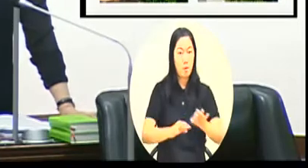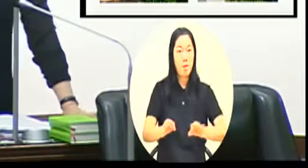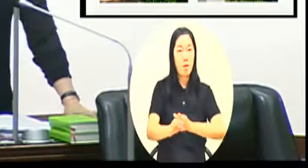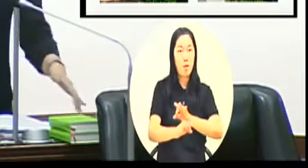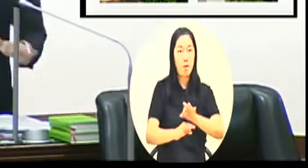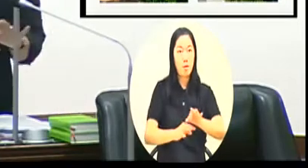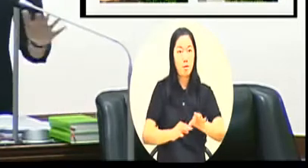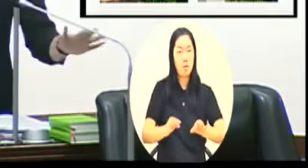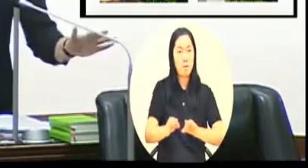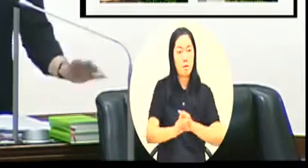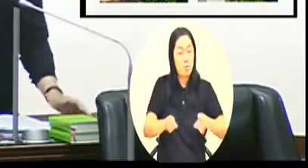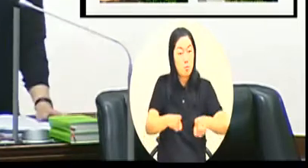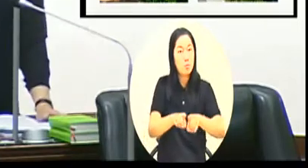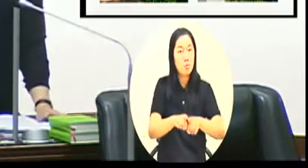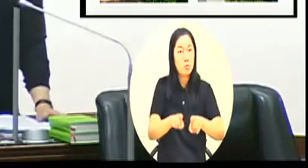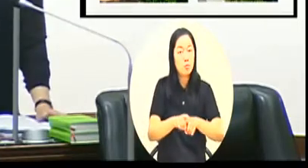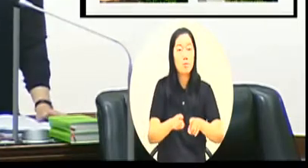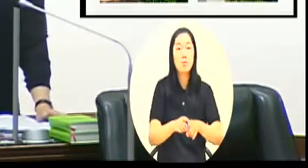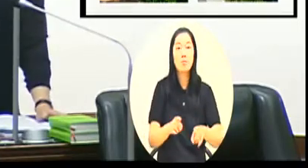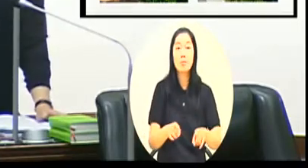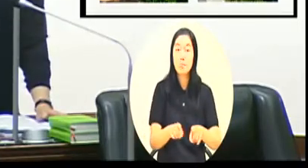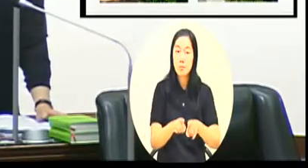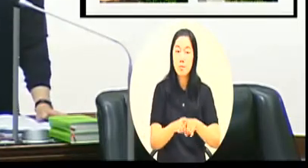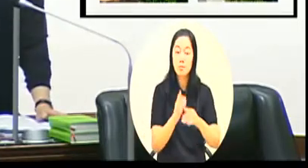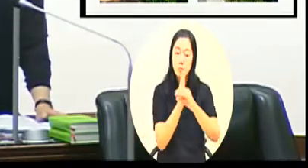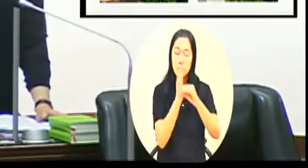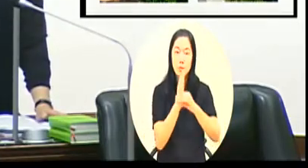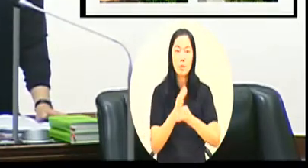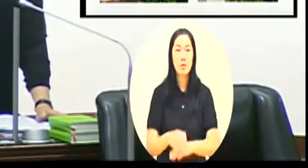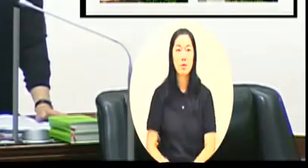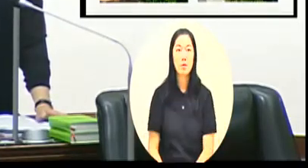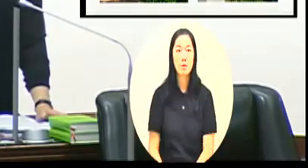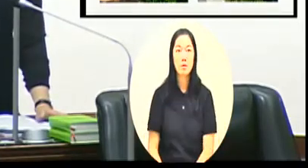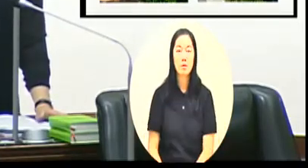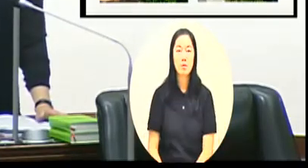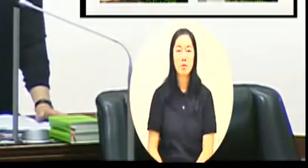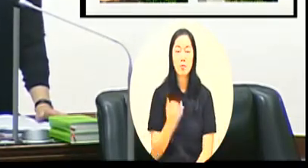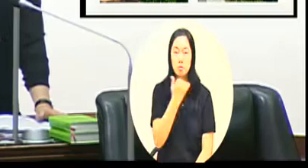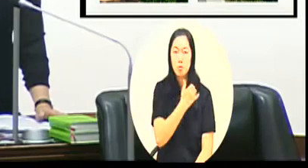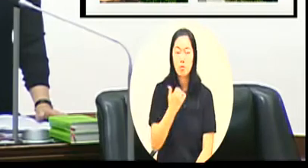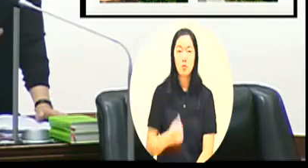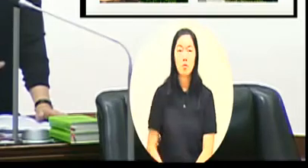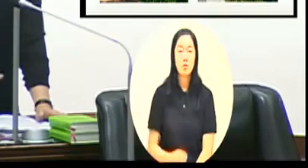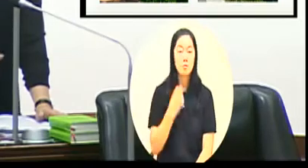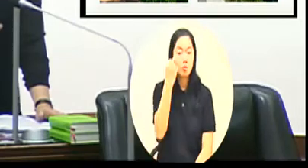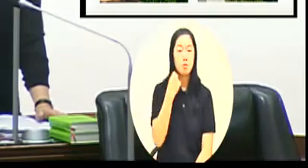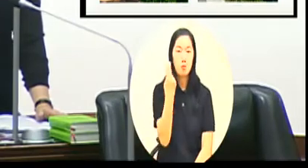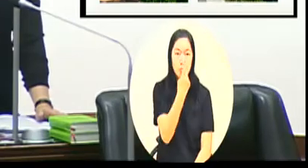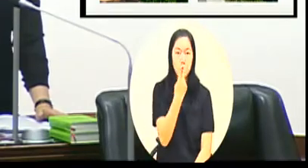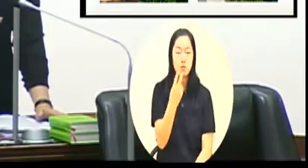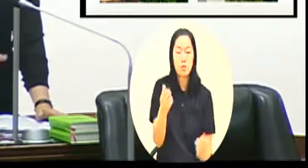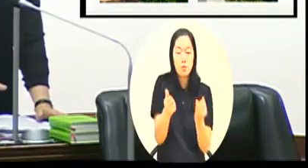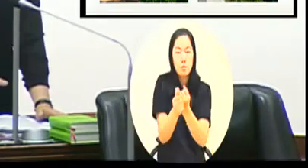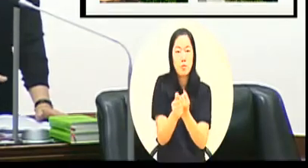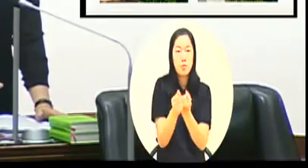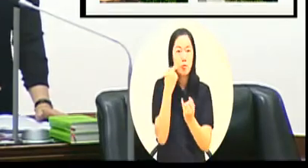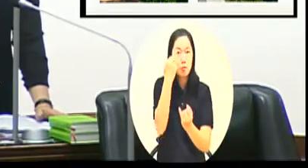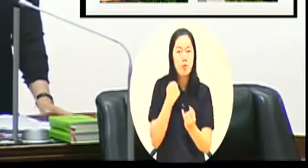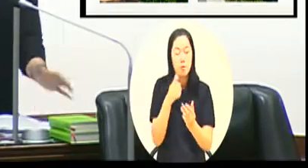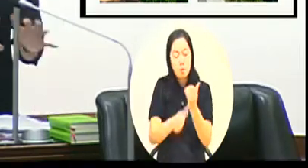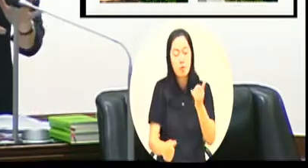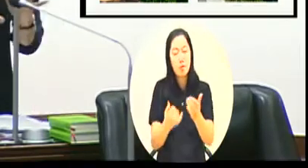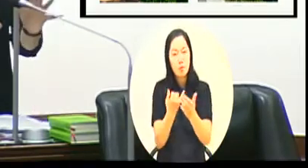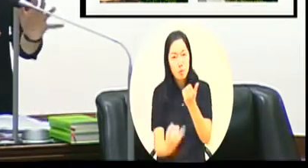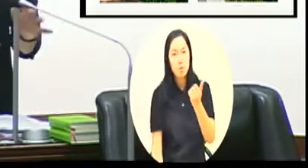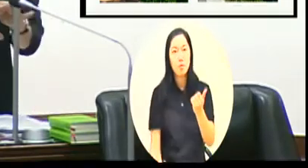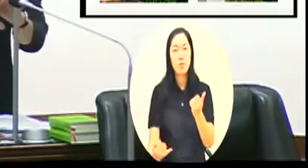哈一般的小康家庭，那或许是两个兄弟在结婚，娶两个太太在生孙子哈，可能